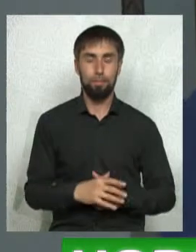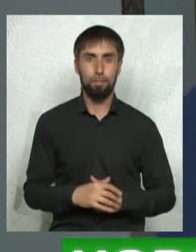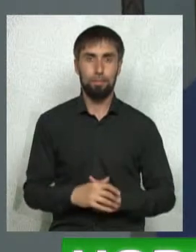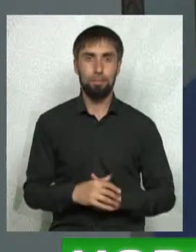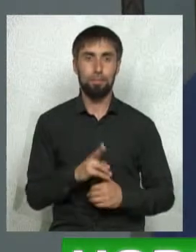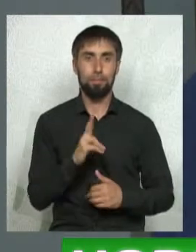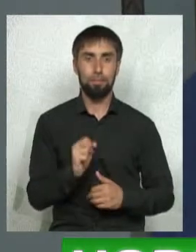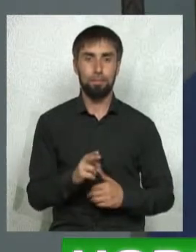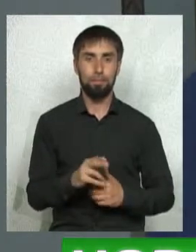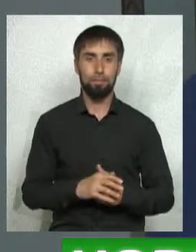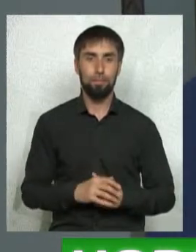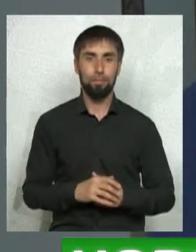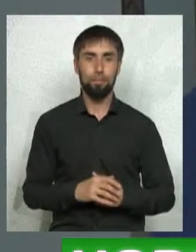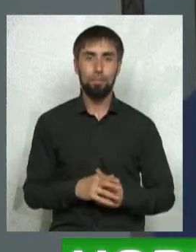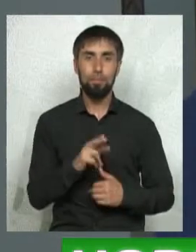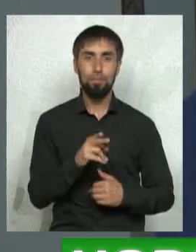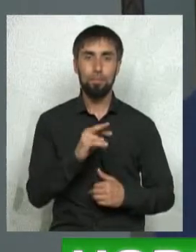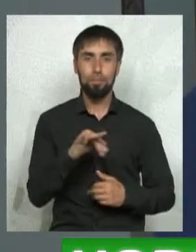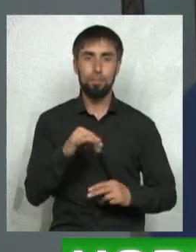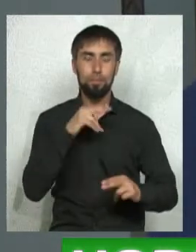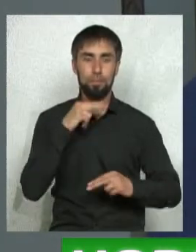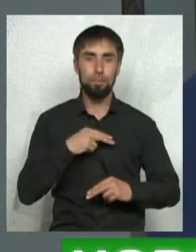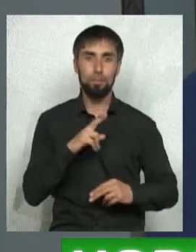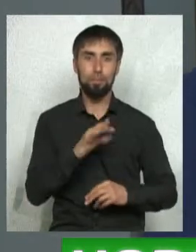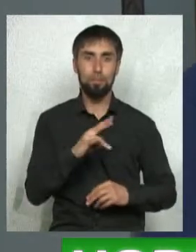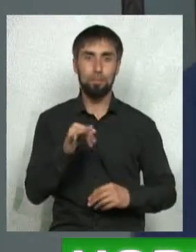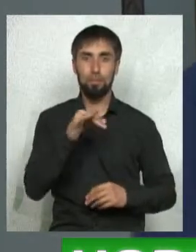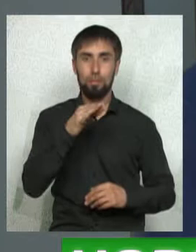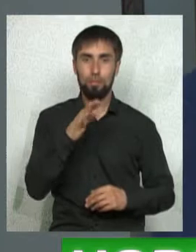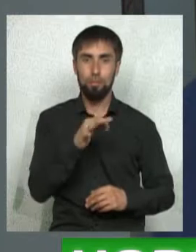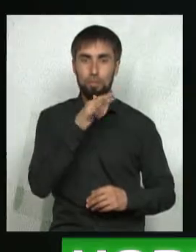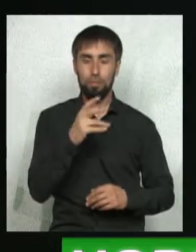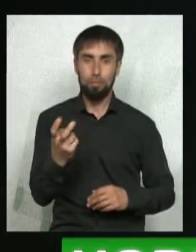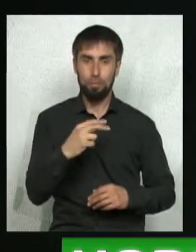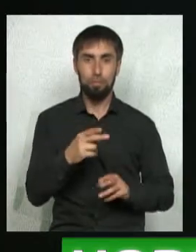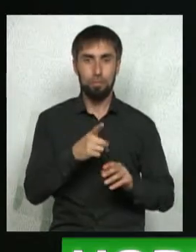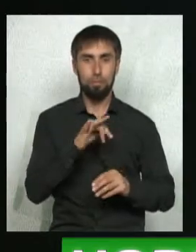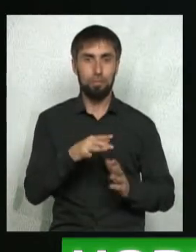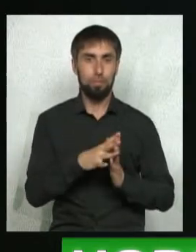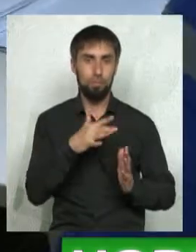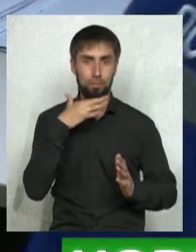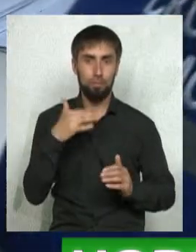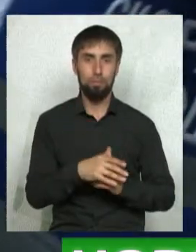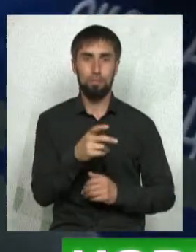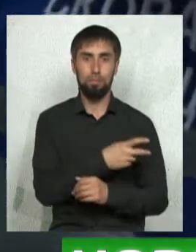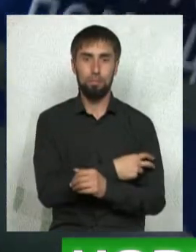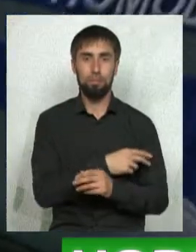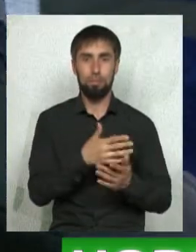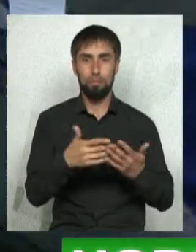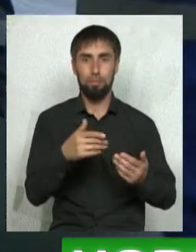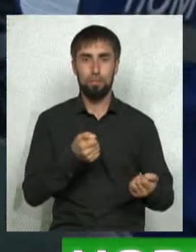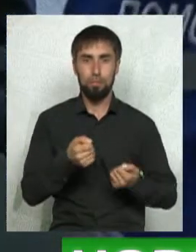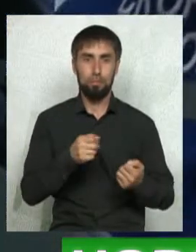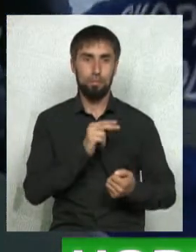помощь. Как они окажут, как они вовремя приедут, зависит многое. Фельдшеры, медсестры, диспетчеры,